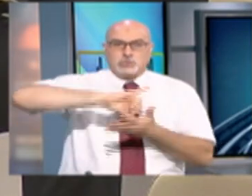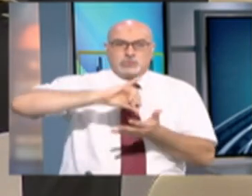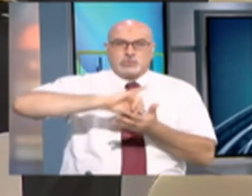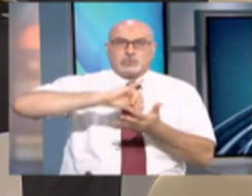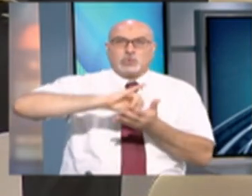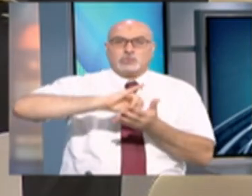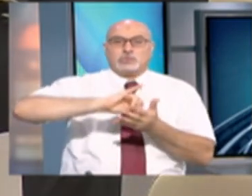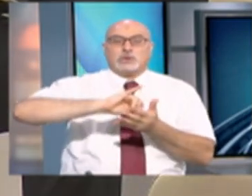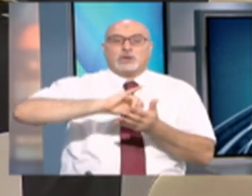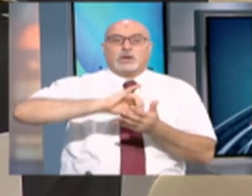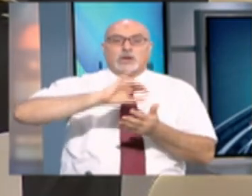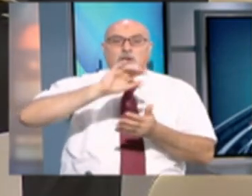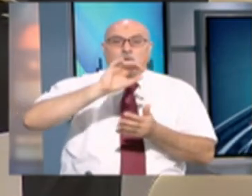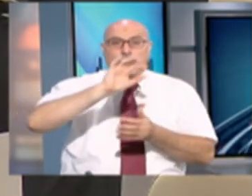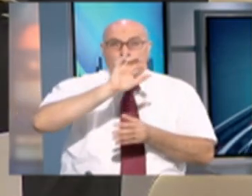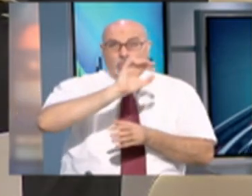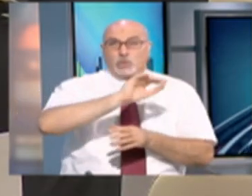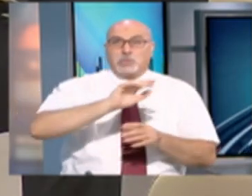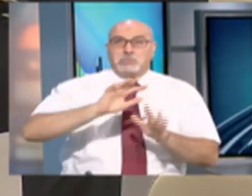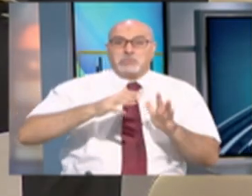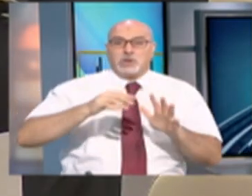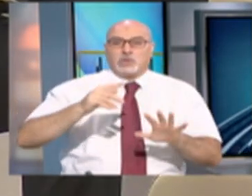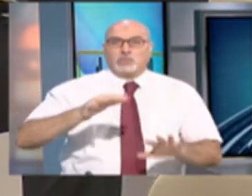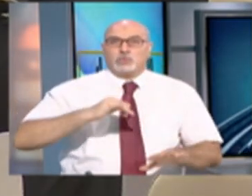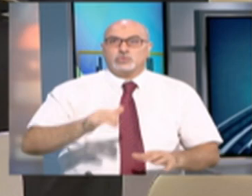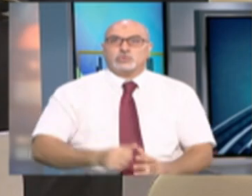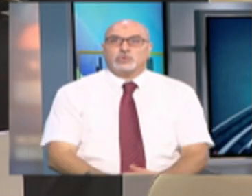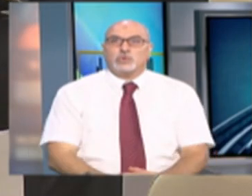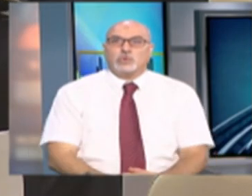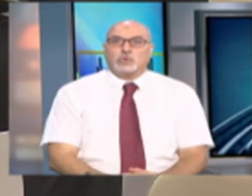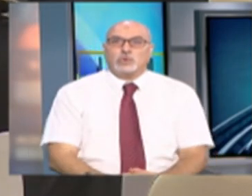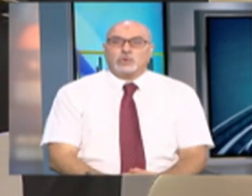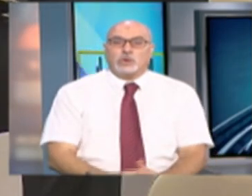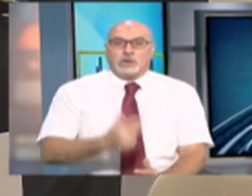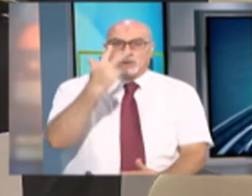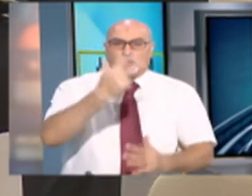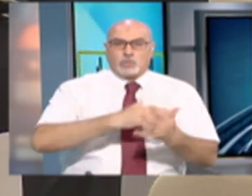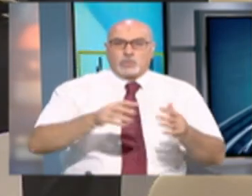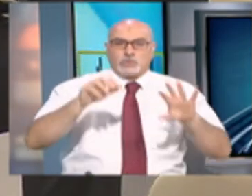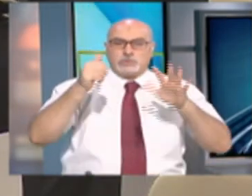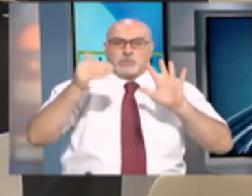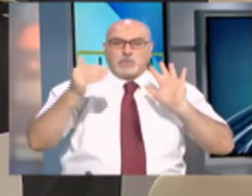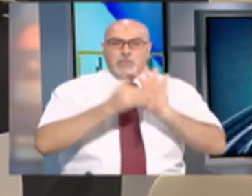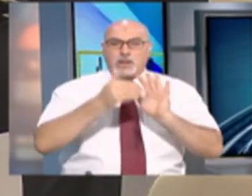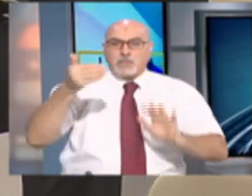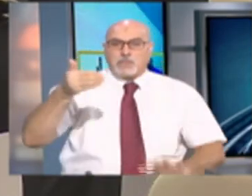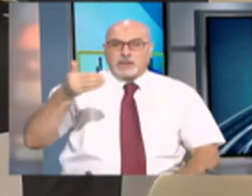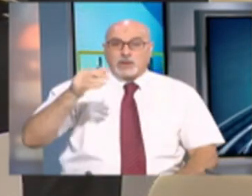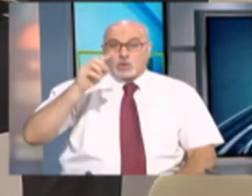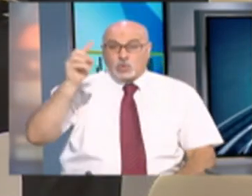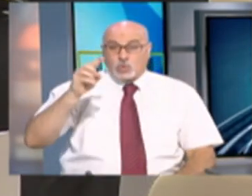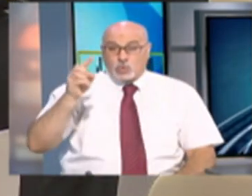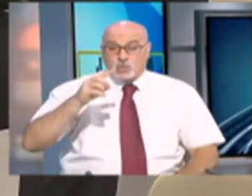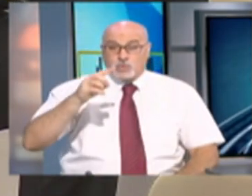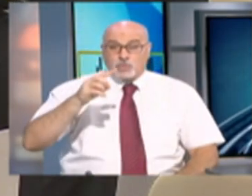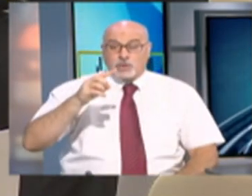إن شاء الله إلى إنتاج ما يفوق 3 ملايين و 300 ألف متر مكعب سنويا